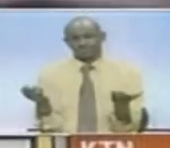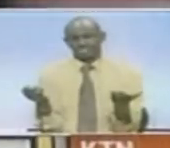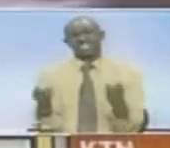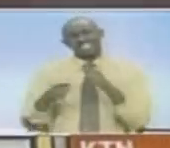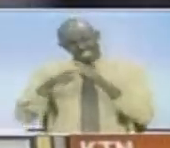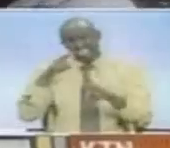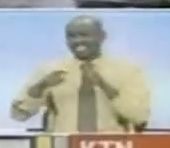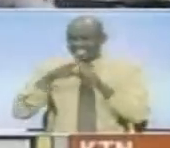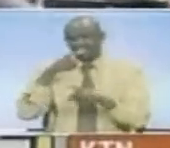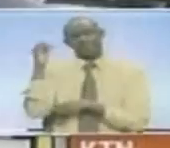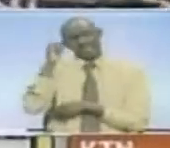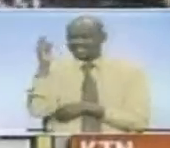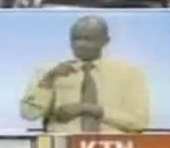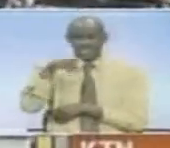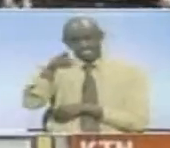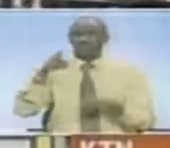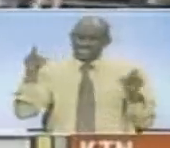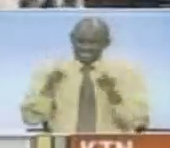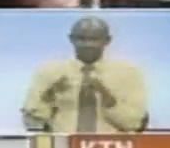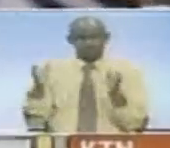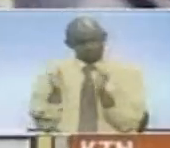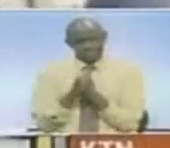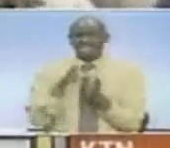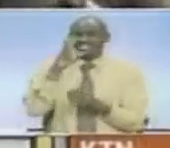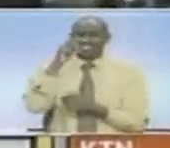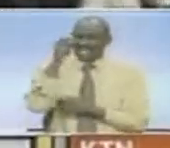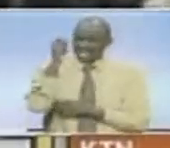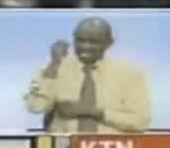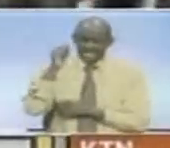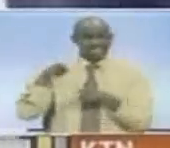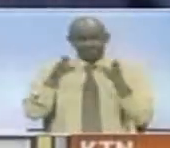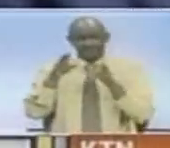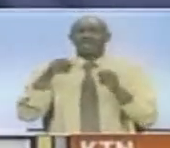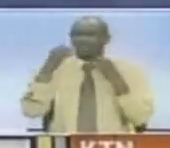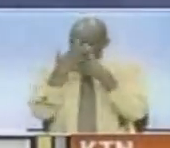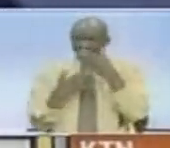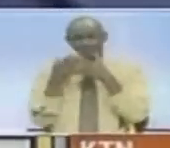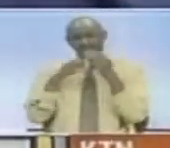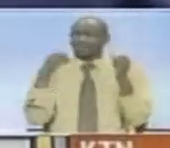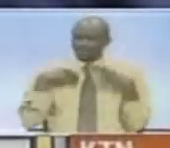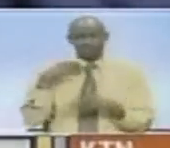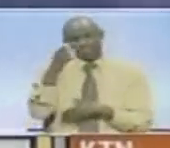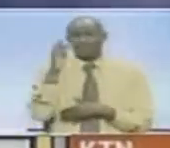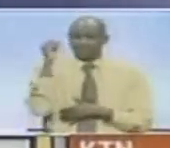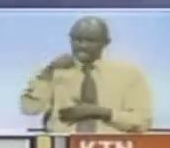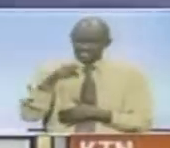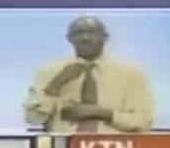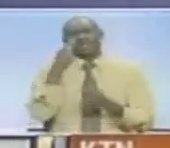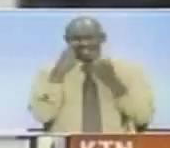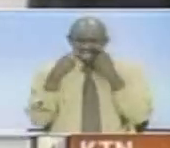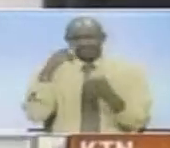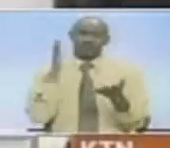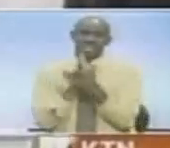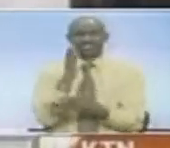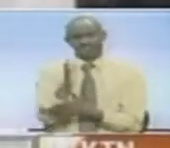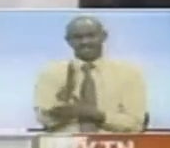Mauaji ya Mpeketoni ni sawia na yale ya Tana River. Damu ya wana Mpeketoni inalilia haki.